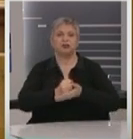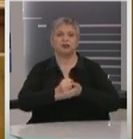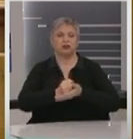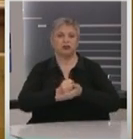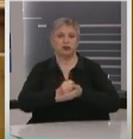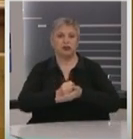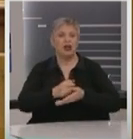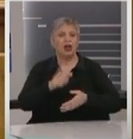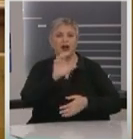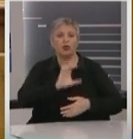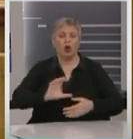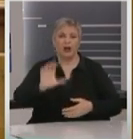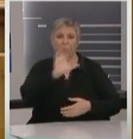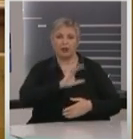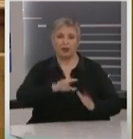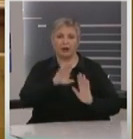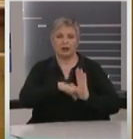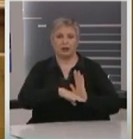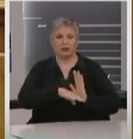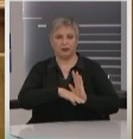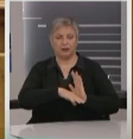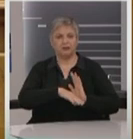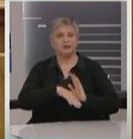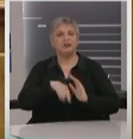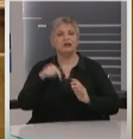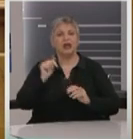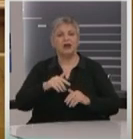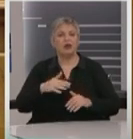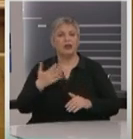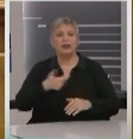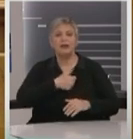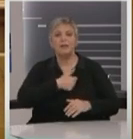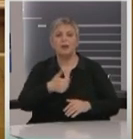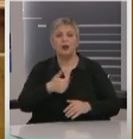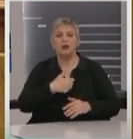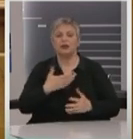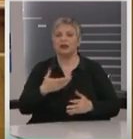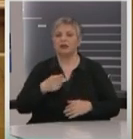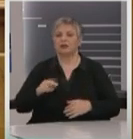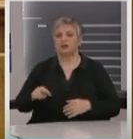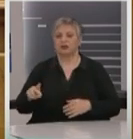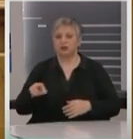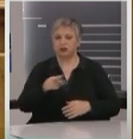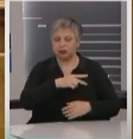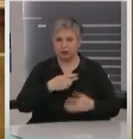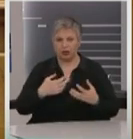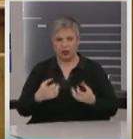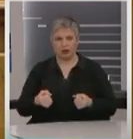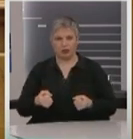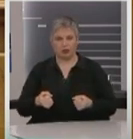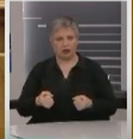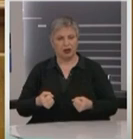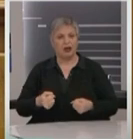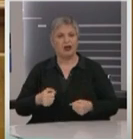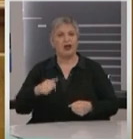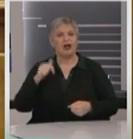Ενός εργαλείου που δεν αξιοποιείται πλέον για τις ανάγκες κολλητών και ημετέρων, αλλά για